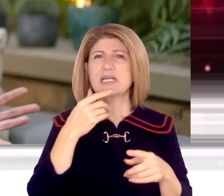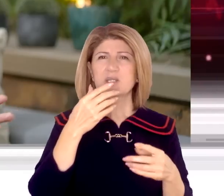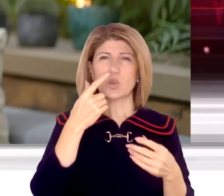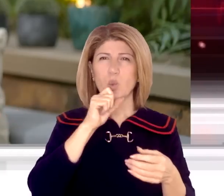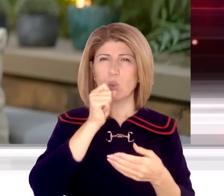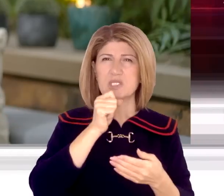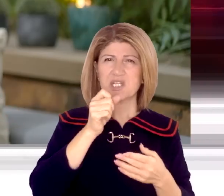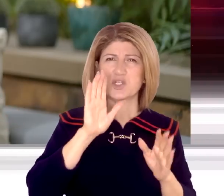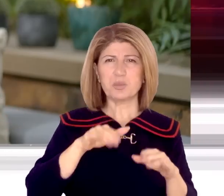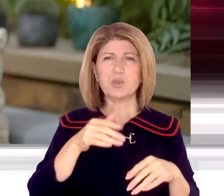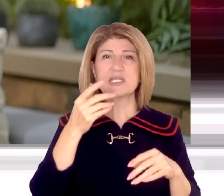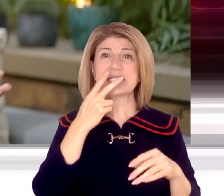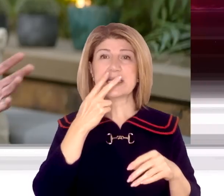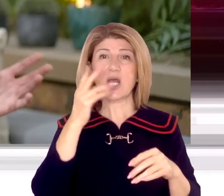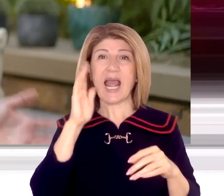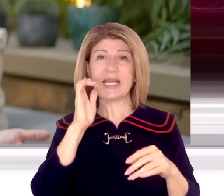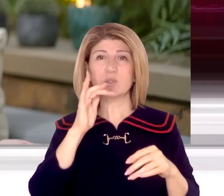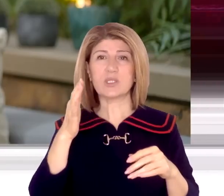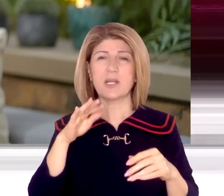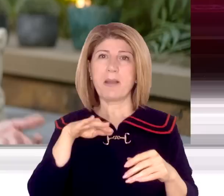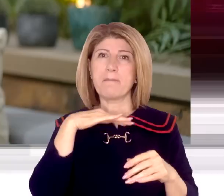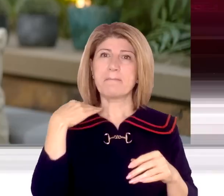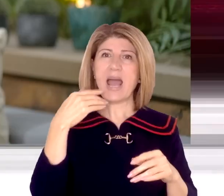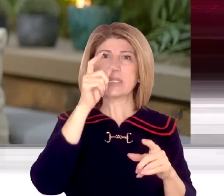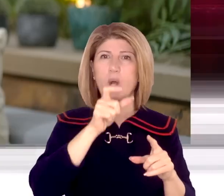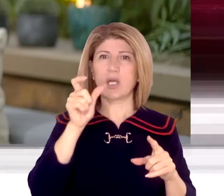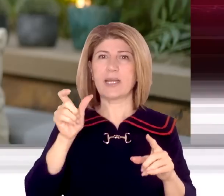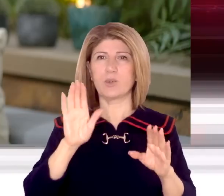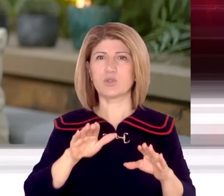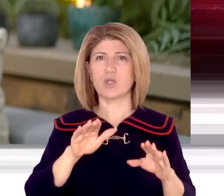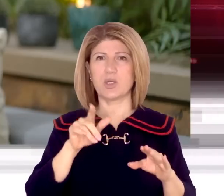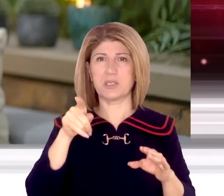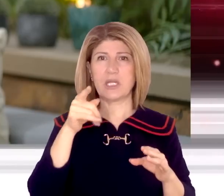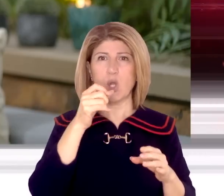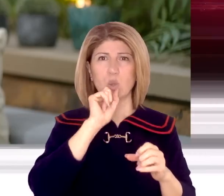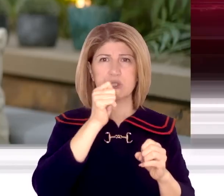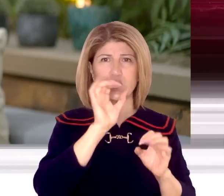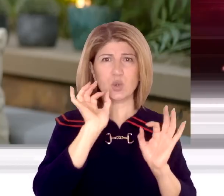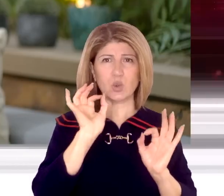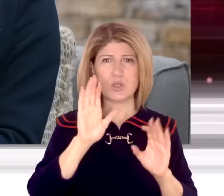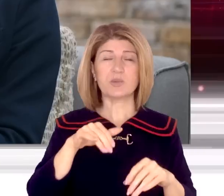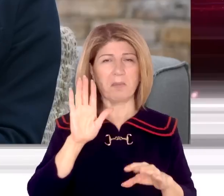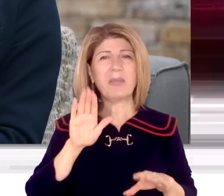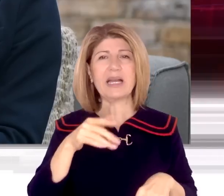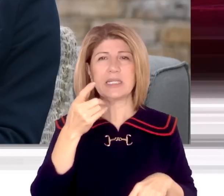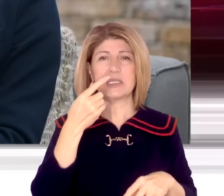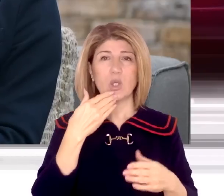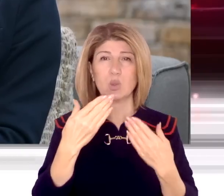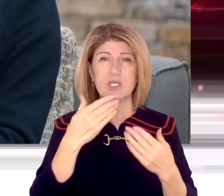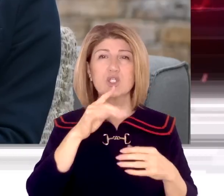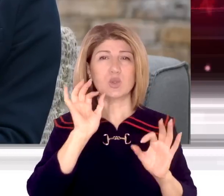و توک گزارش هایی بود که سیگار الکترونیکی باعث مرگ بعضی از افراد شده، معتبر بودن اون گزارش ها؟ معتبر